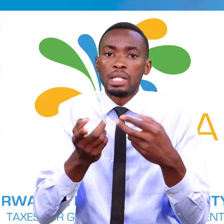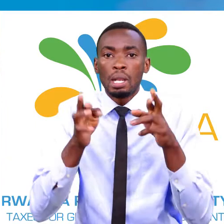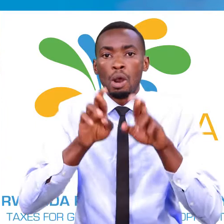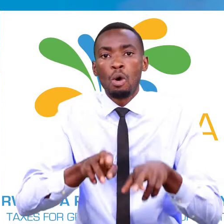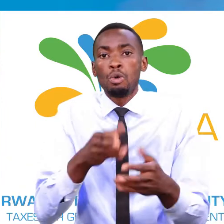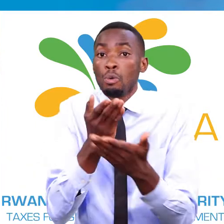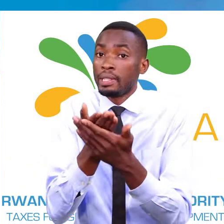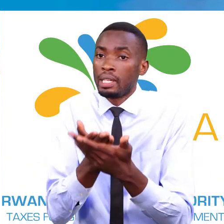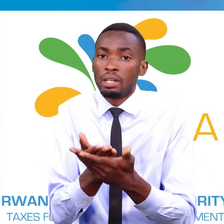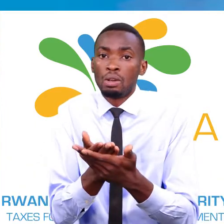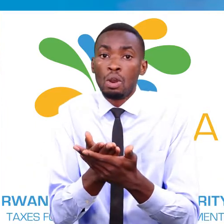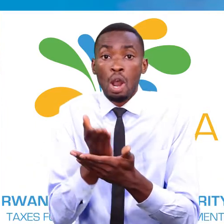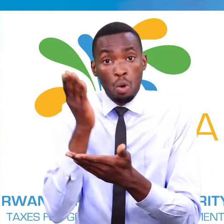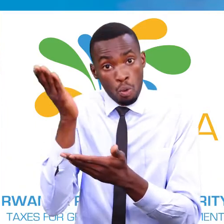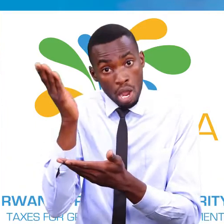kumenyekanisha